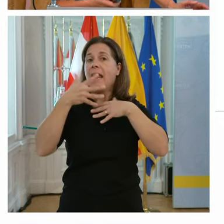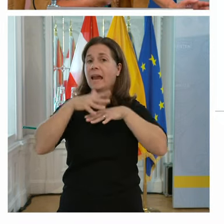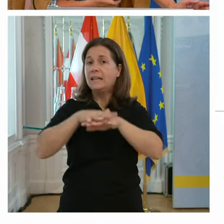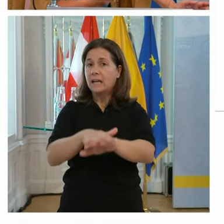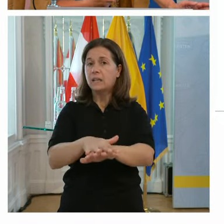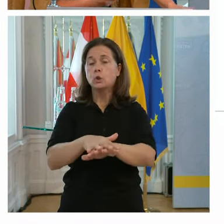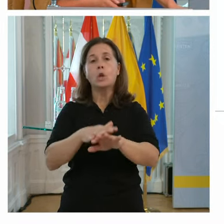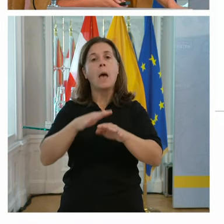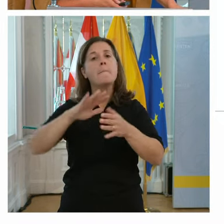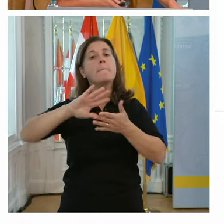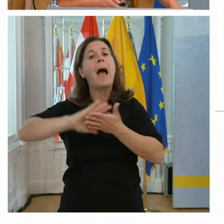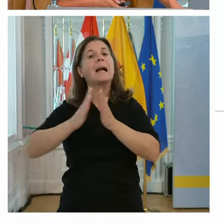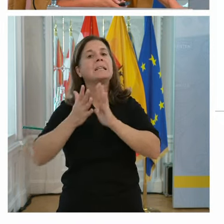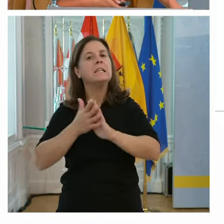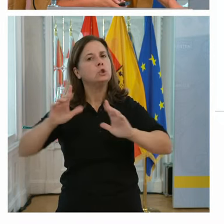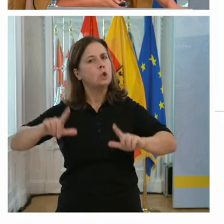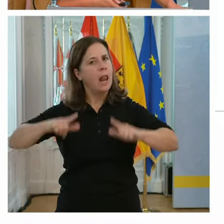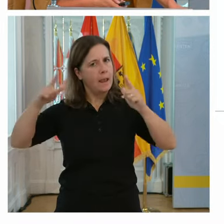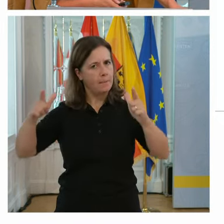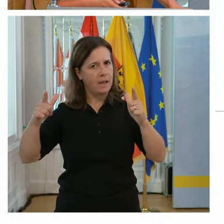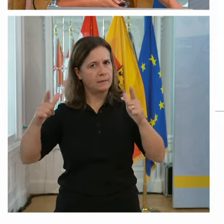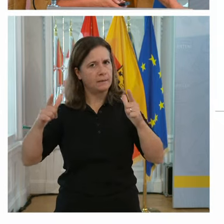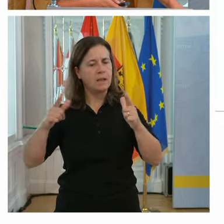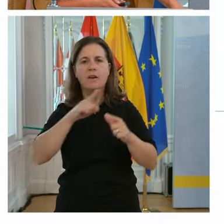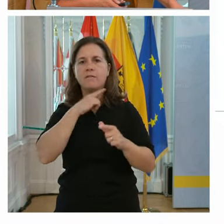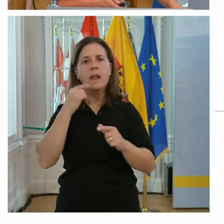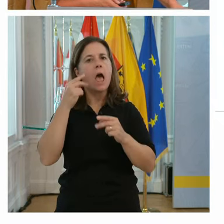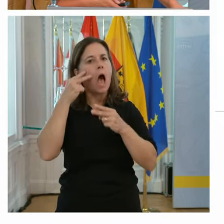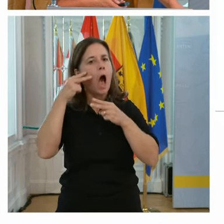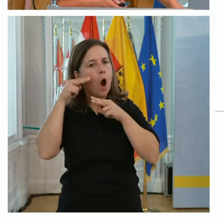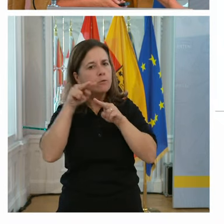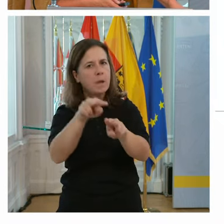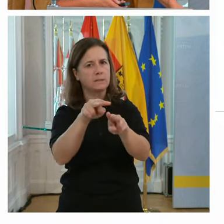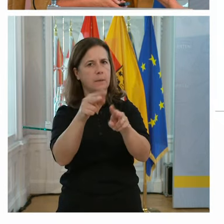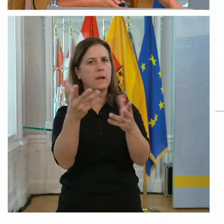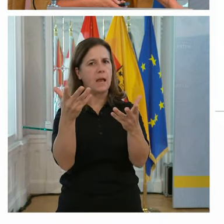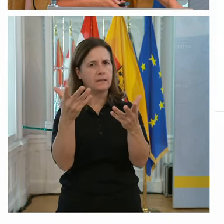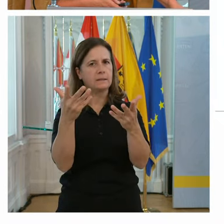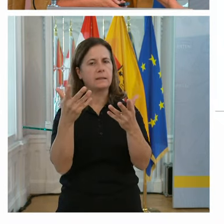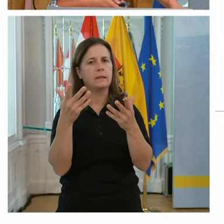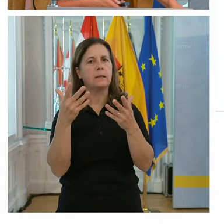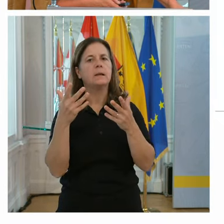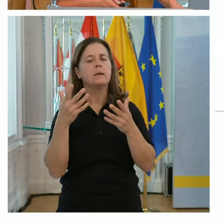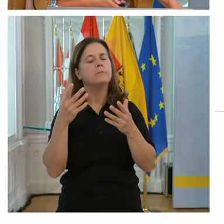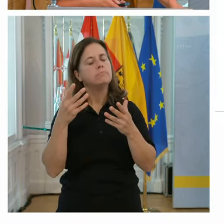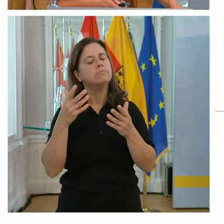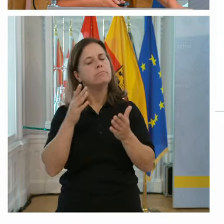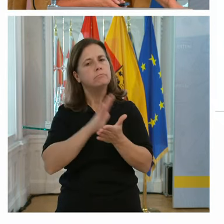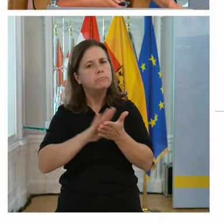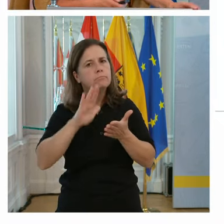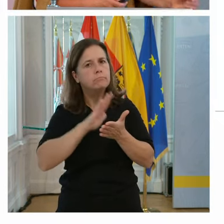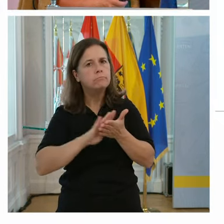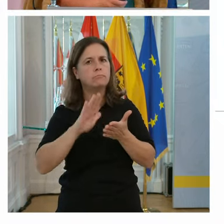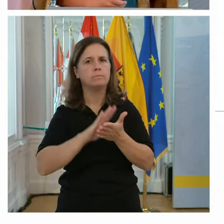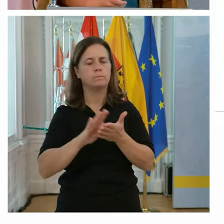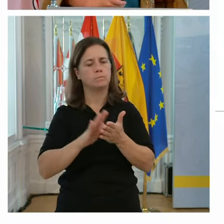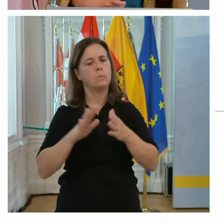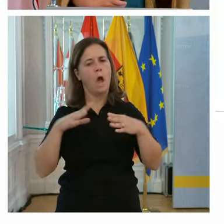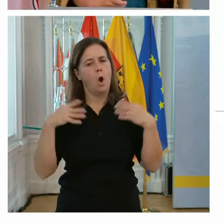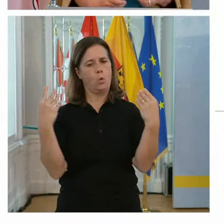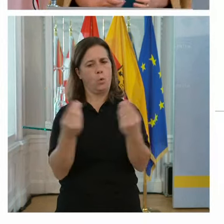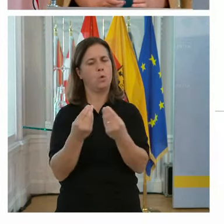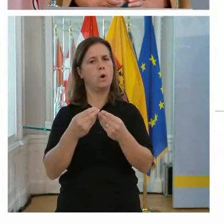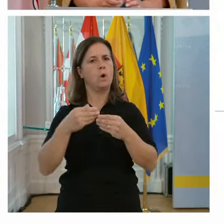Integration praktisch zu leben, viel Aufmerksamkeit darauf auch verwendet, so wie wir gesamthaft im